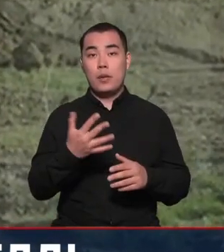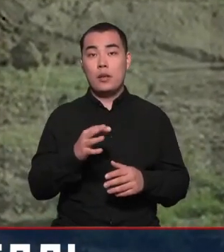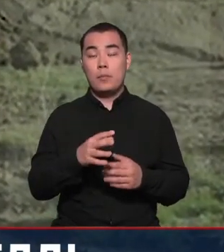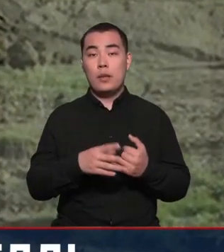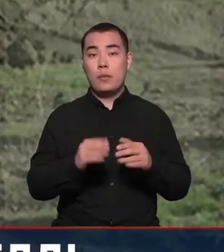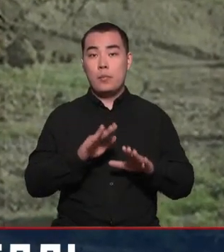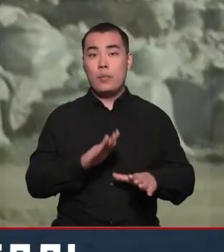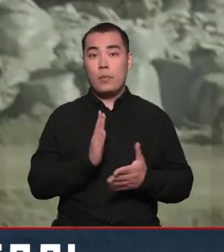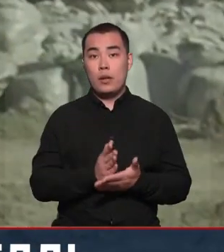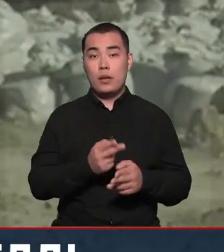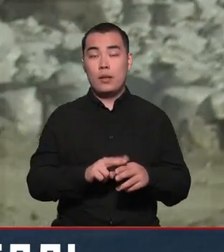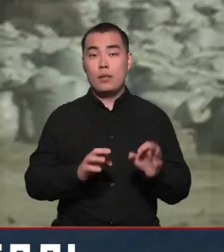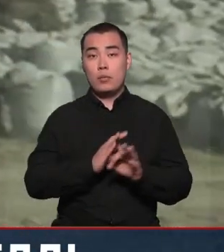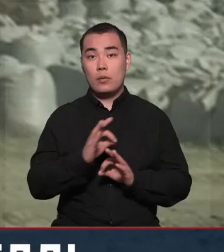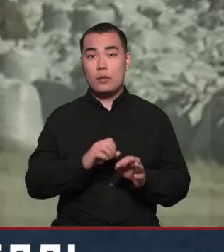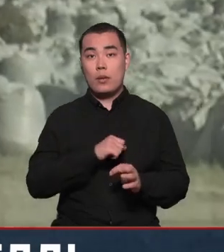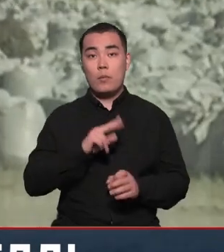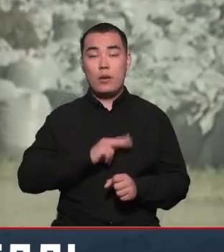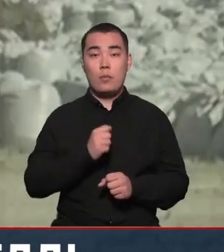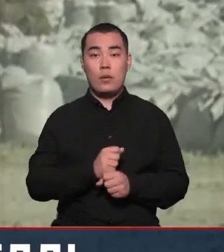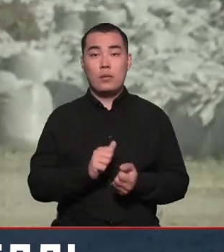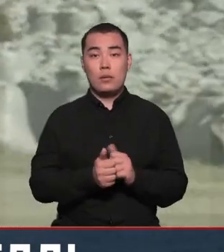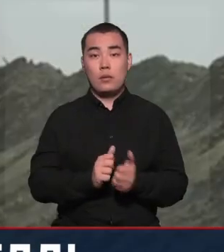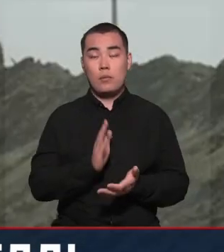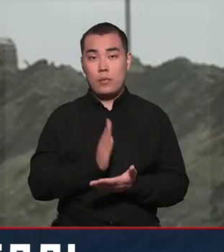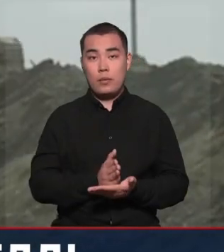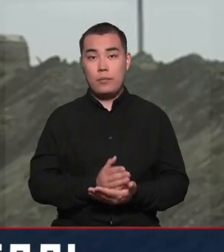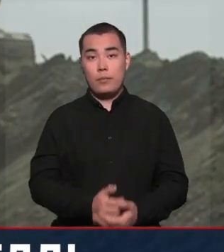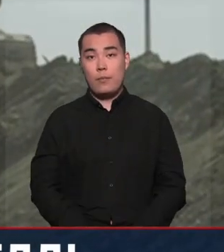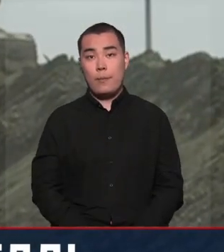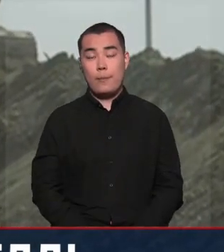Бұл жерлерде тәулік бойы жұмыс жүріп жатыр.